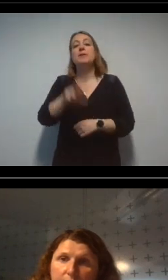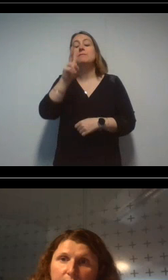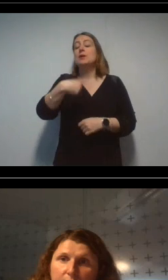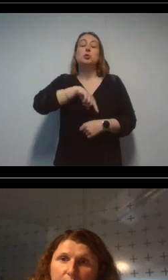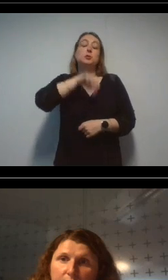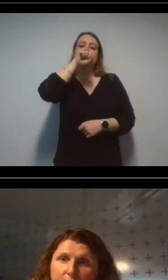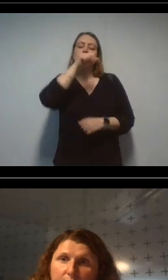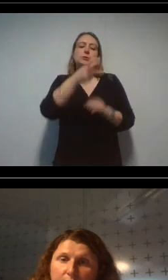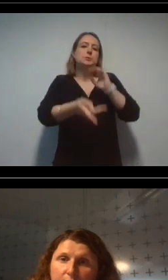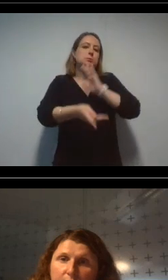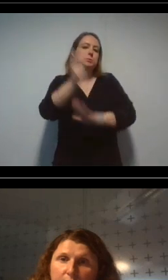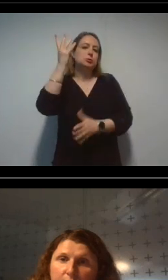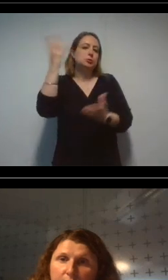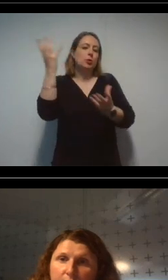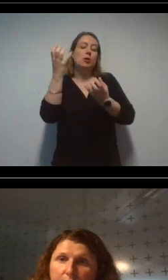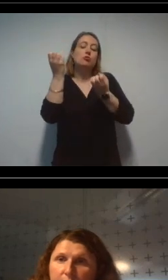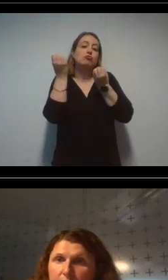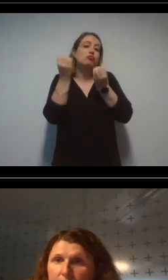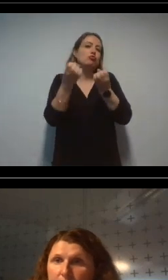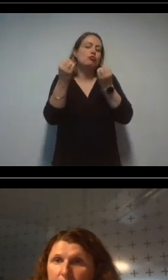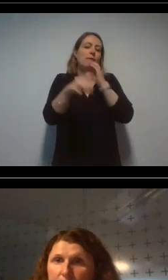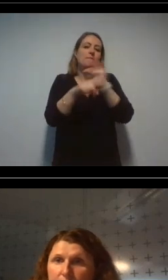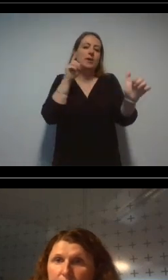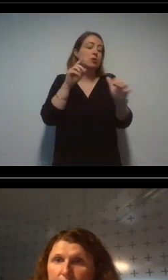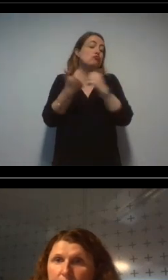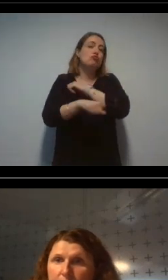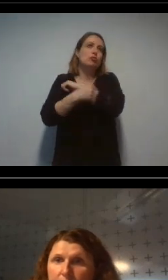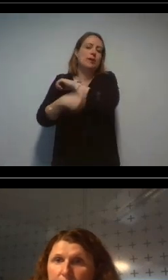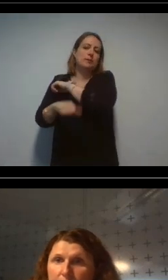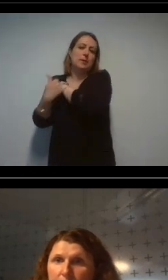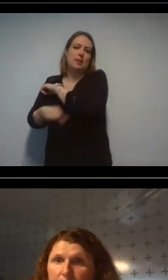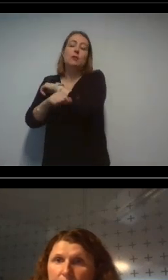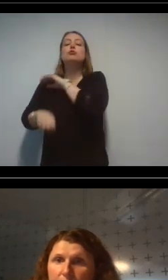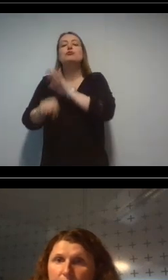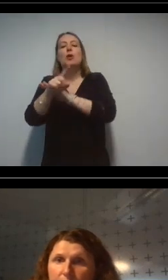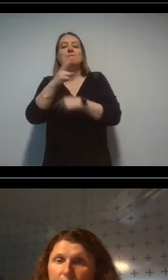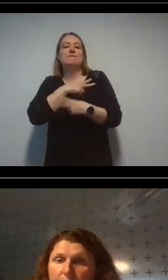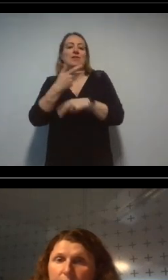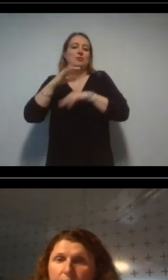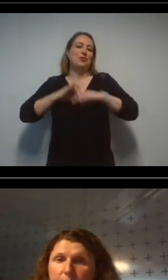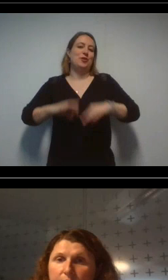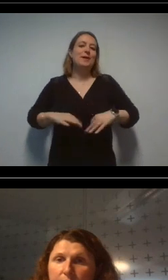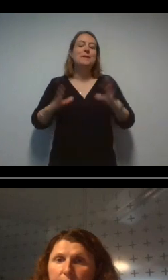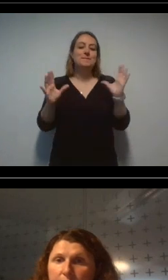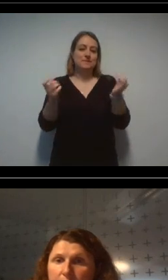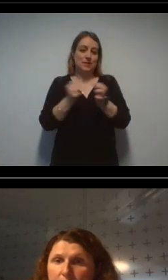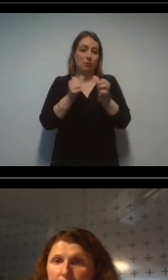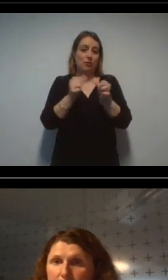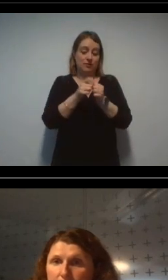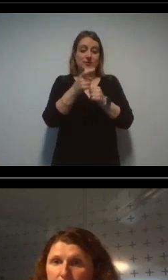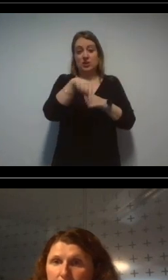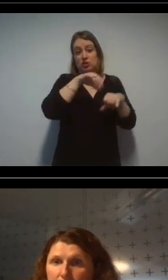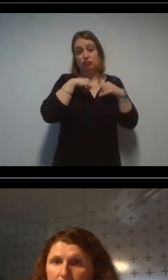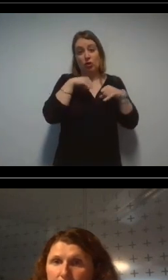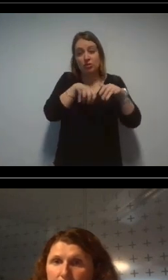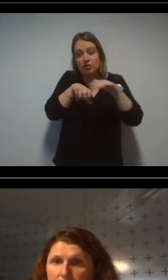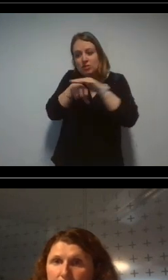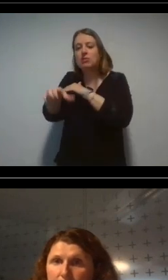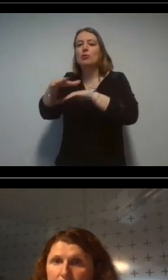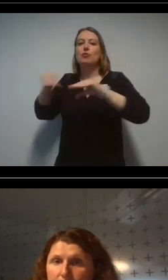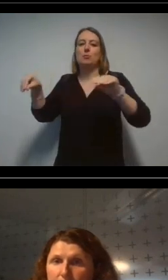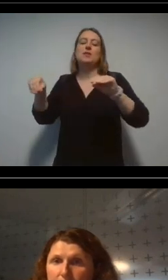fait le plus tout le temps, toutes les semaines, hors vacances scolaires, mais sinon tout au long de l'année, ce sont des visites d'entreprise, dont le dernier